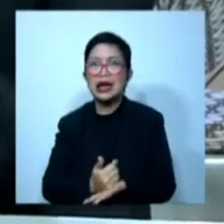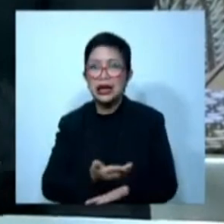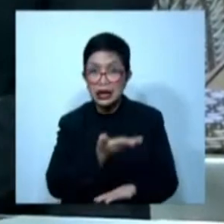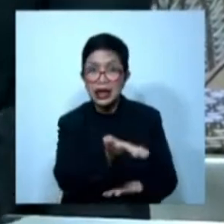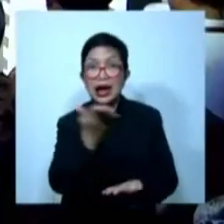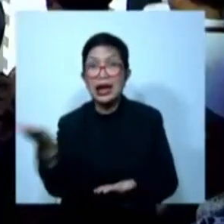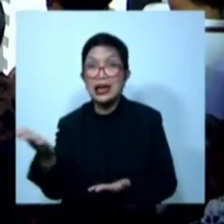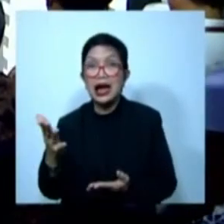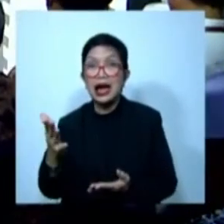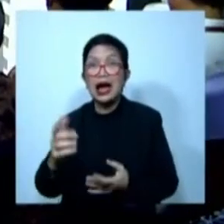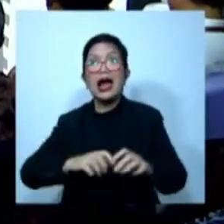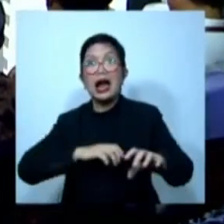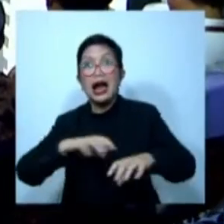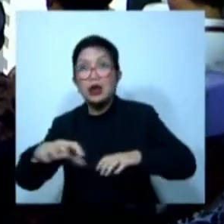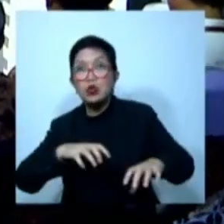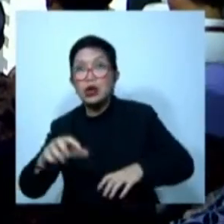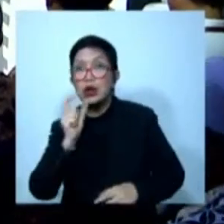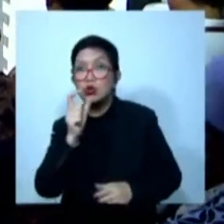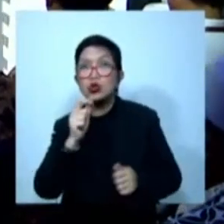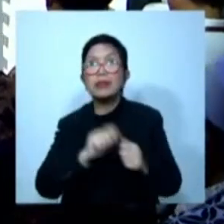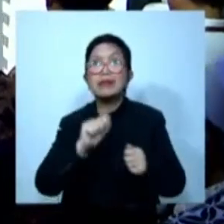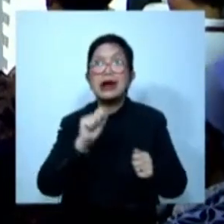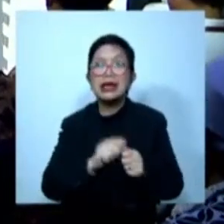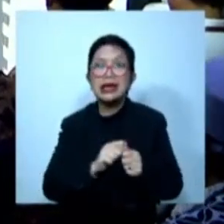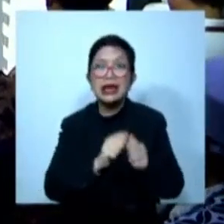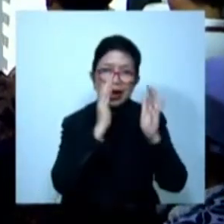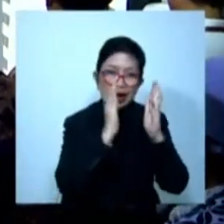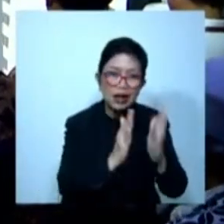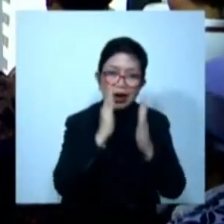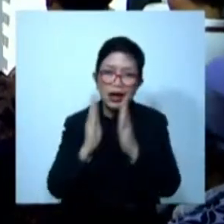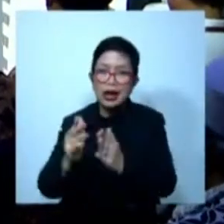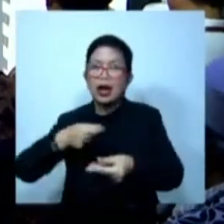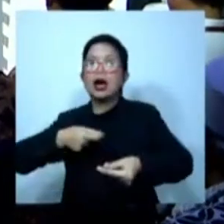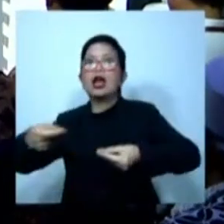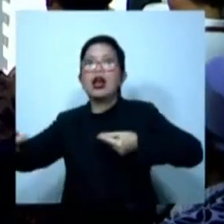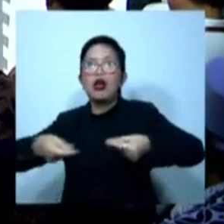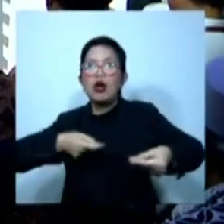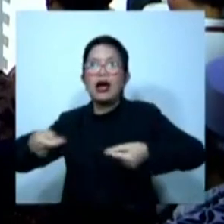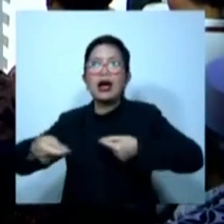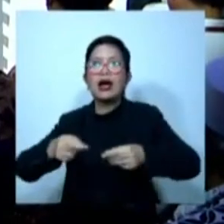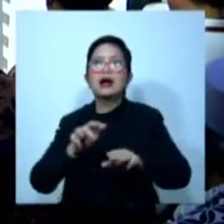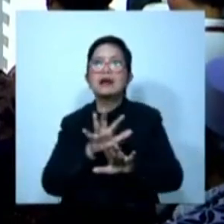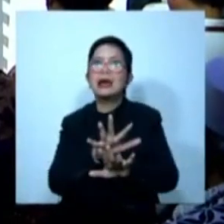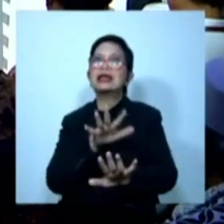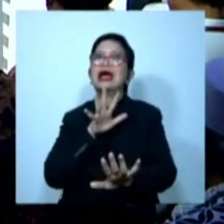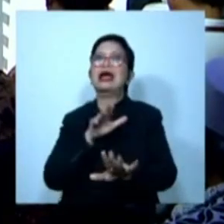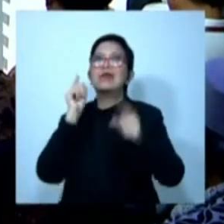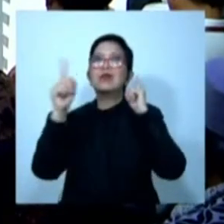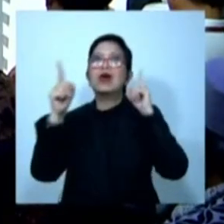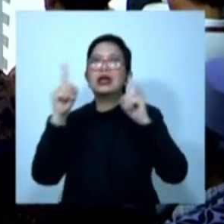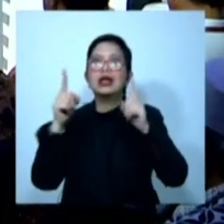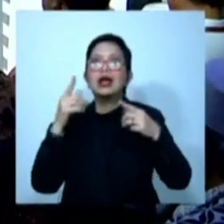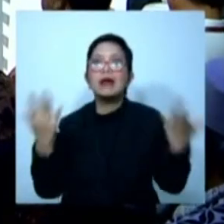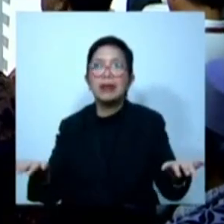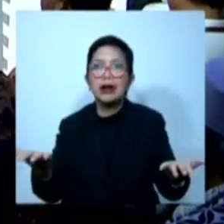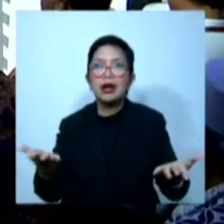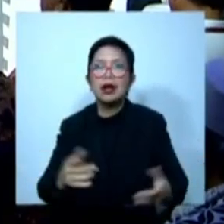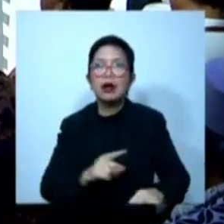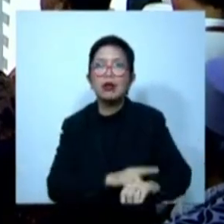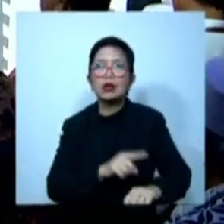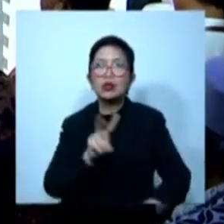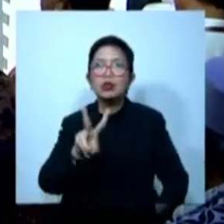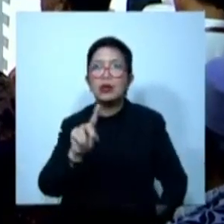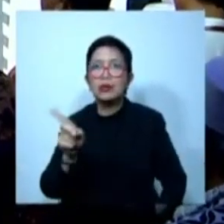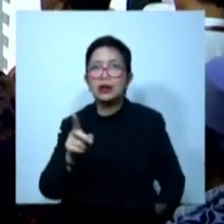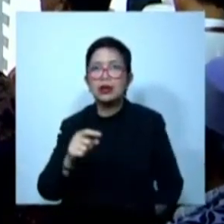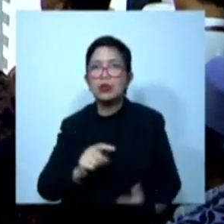lakukan untuk melakukan pembenahan tata kelola partai politik? Waktu untuk menjawab, 2 menit